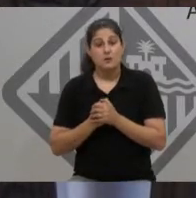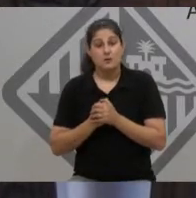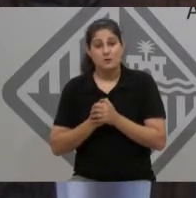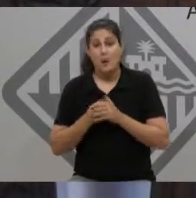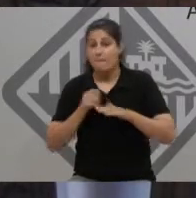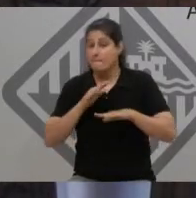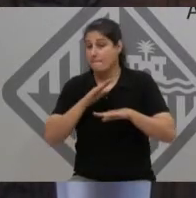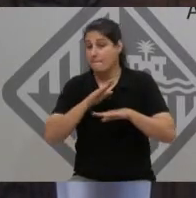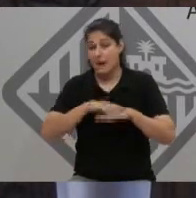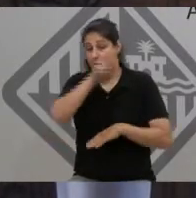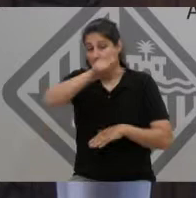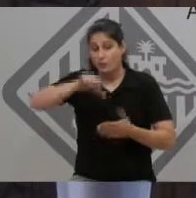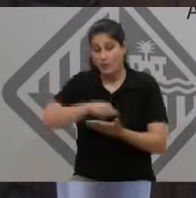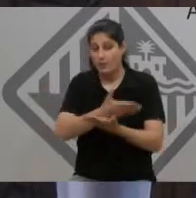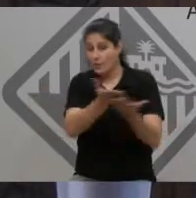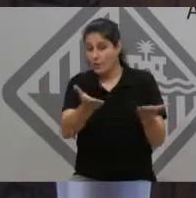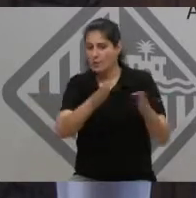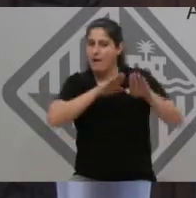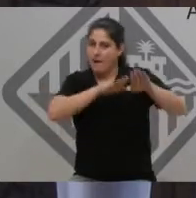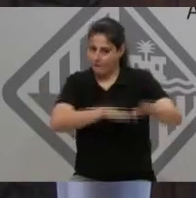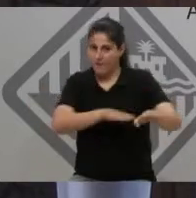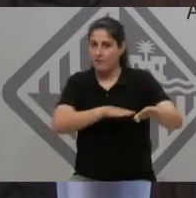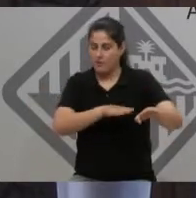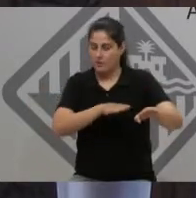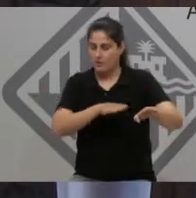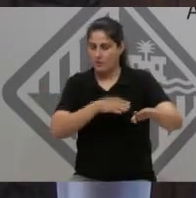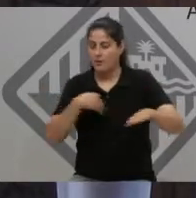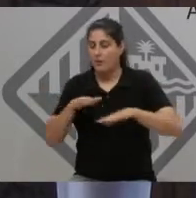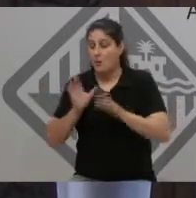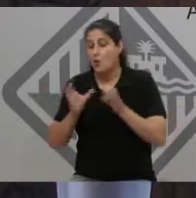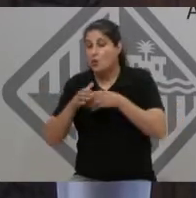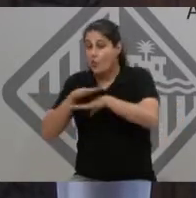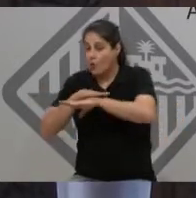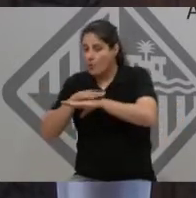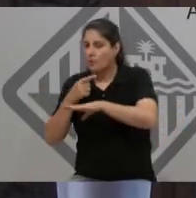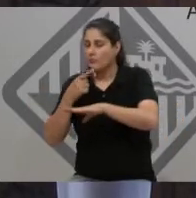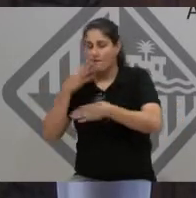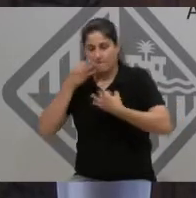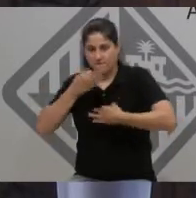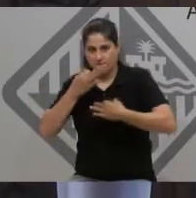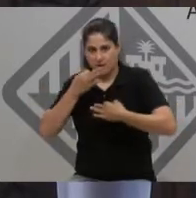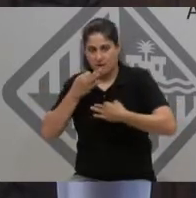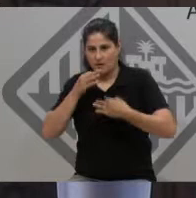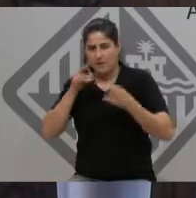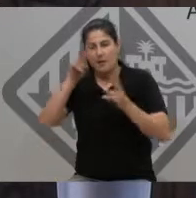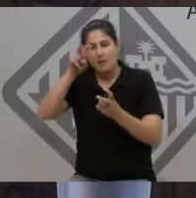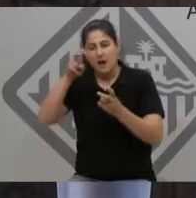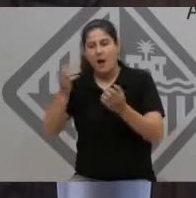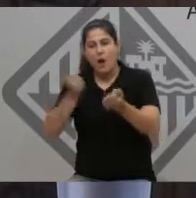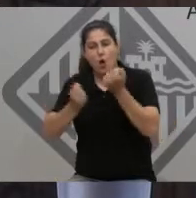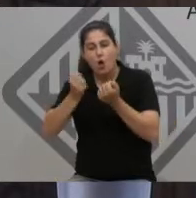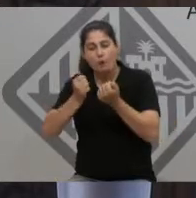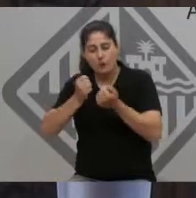d'afavorir els propis ciutadans. S'ha repetit per part de l'equip de govern que s'ha fet una recuperació en matèria econòmica